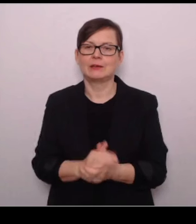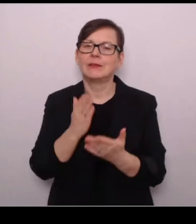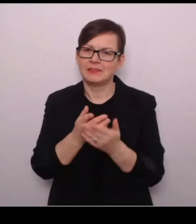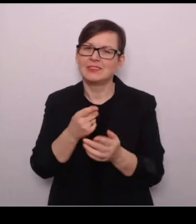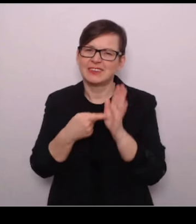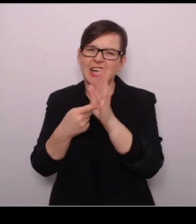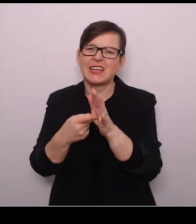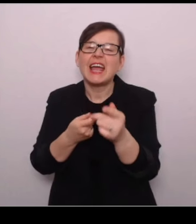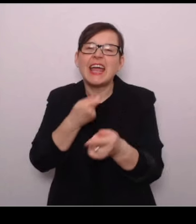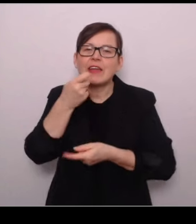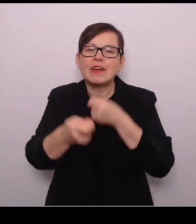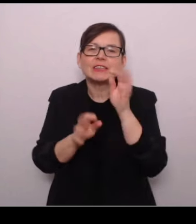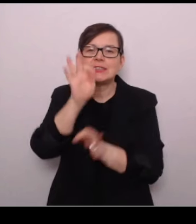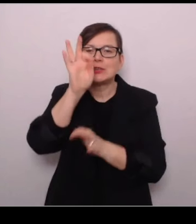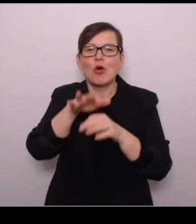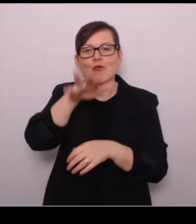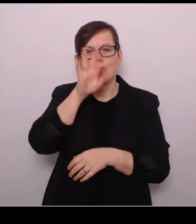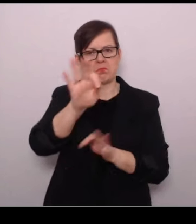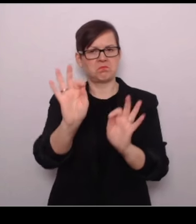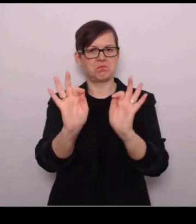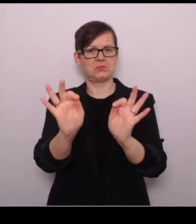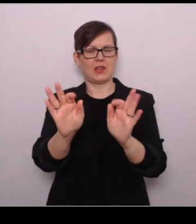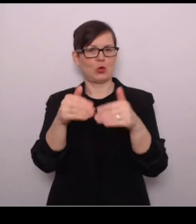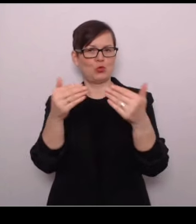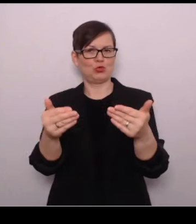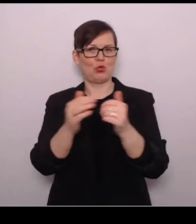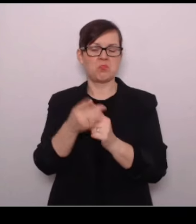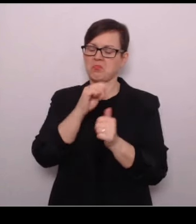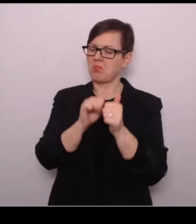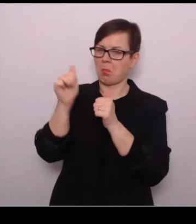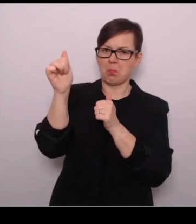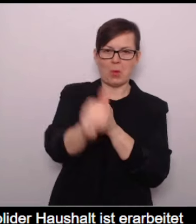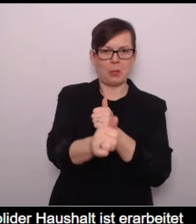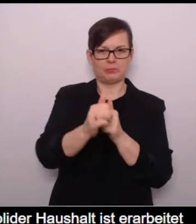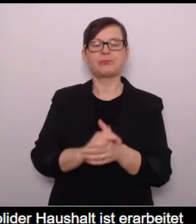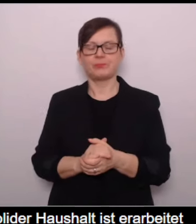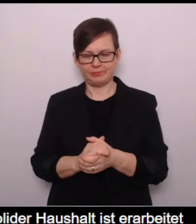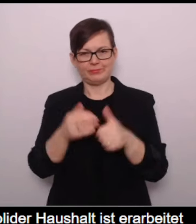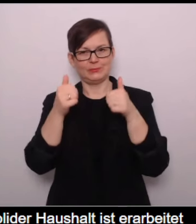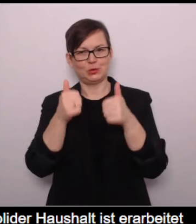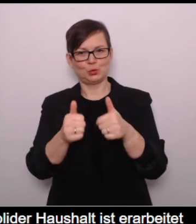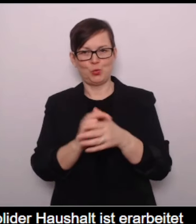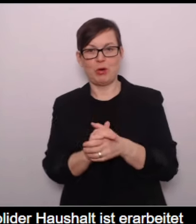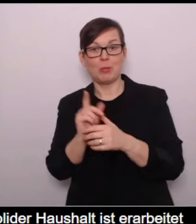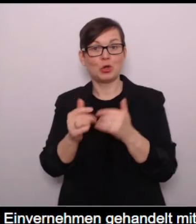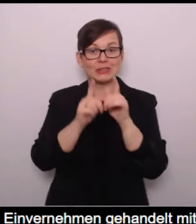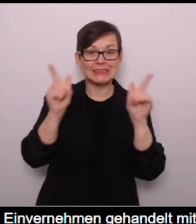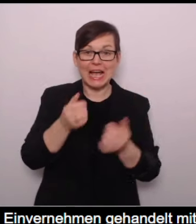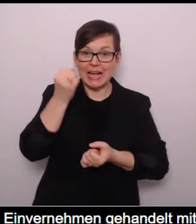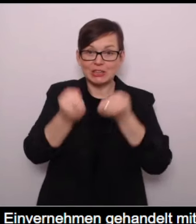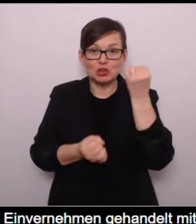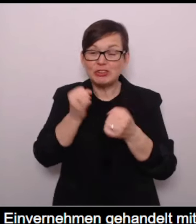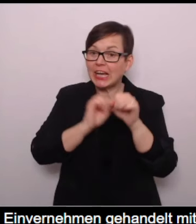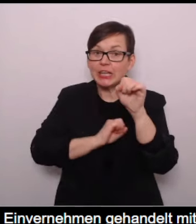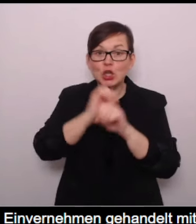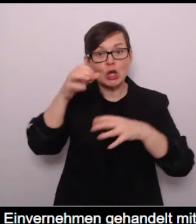Zeiten auf die Zukunft zu setzen und das drückt ja schon die Investitionsquote von 15 Prozent aus, was